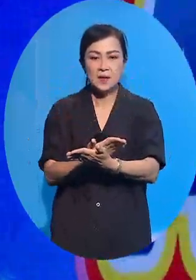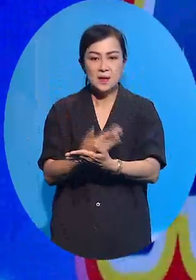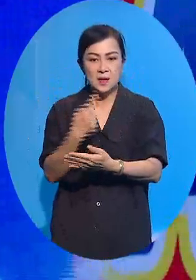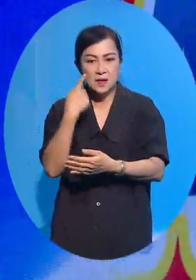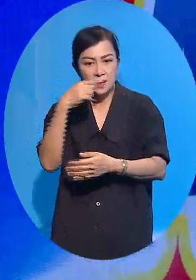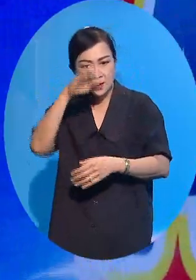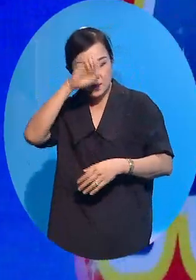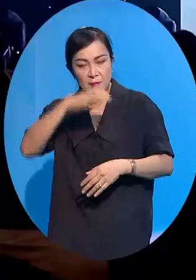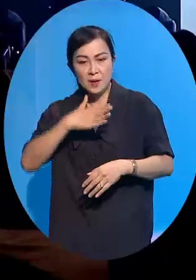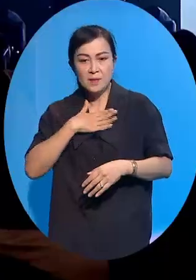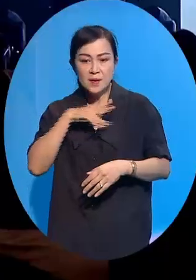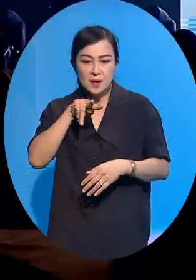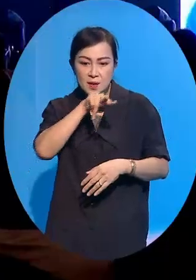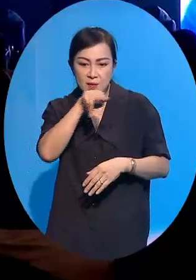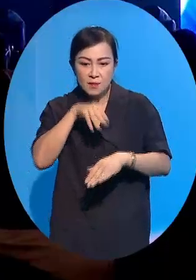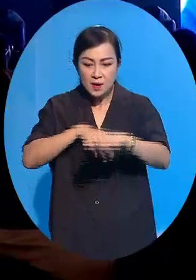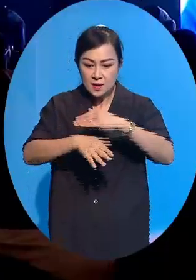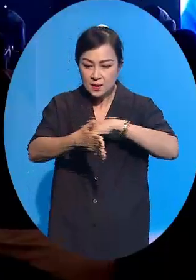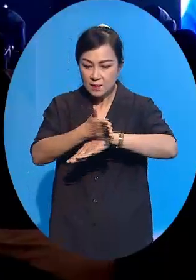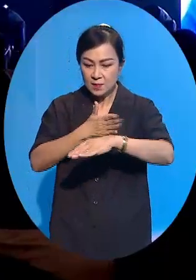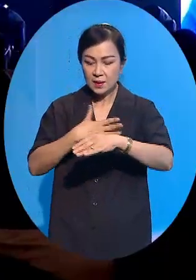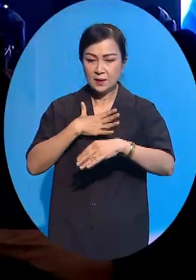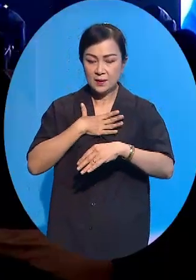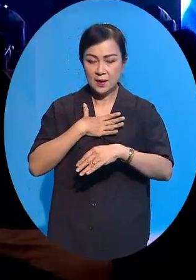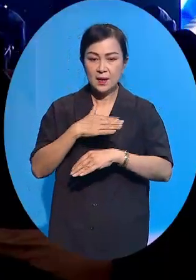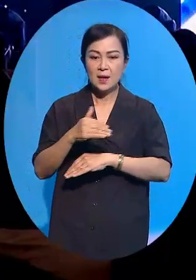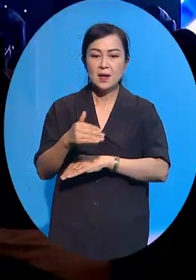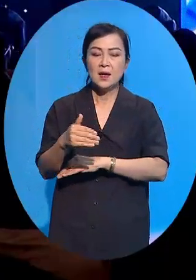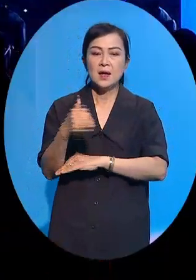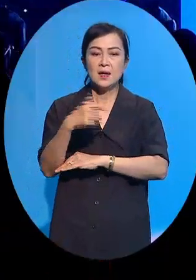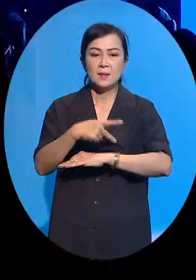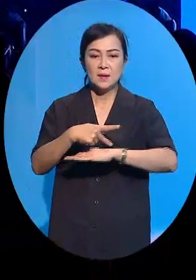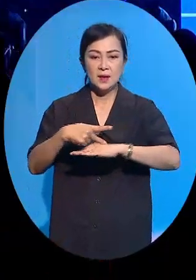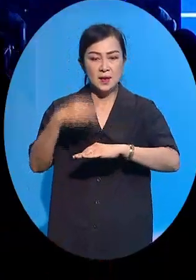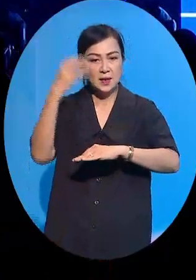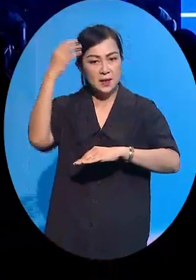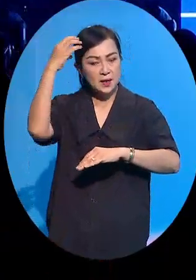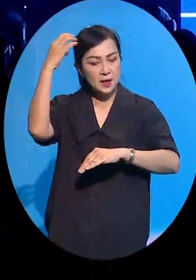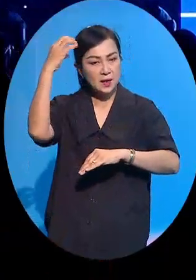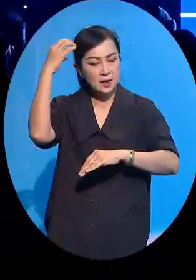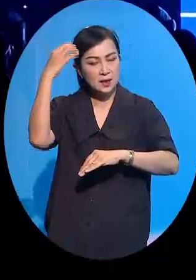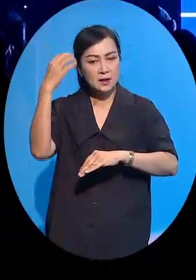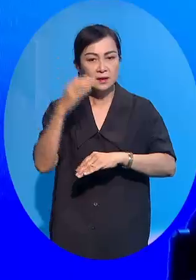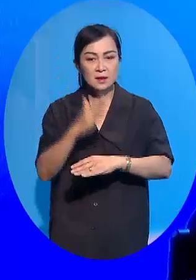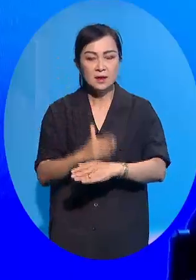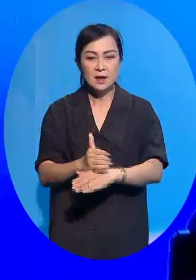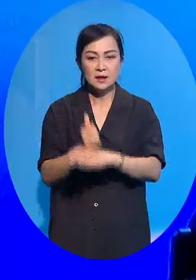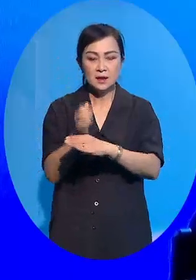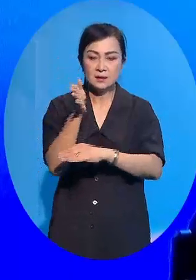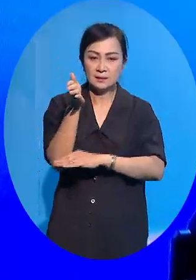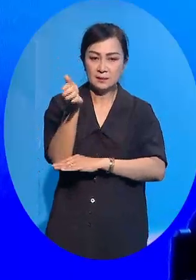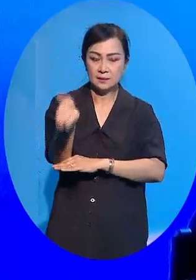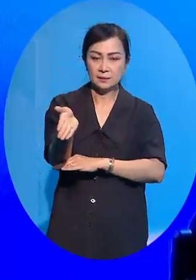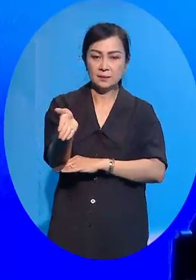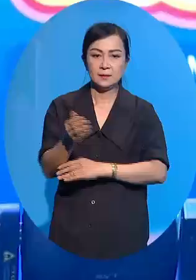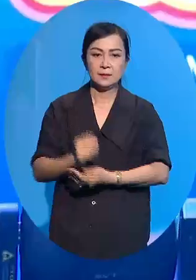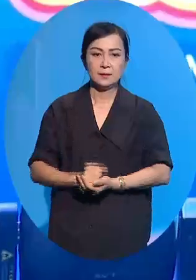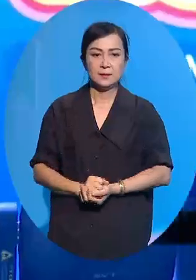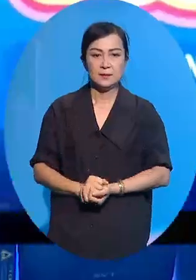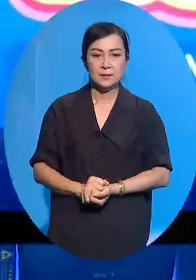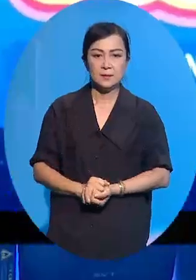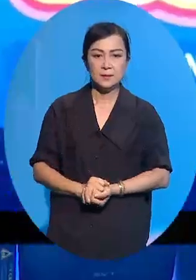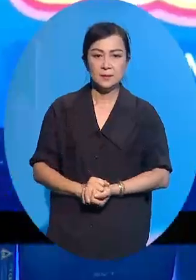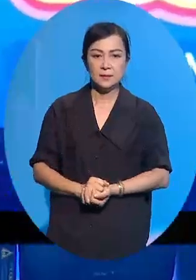đam mê của chính mình và khám phá tiềm năng của bản thân, hình thành kỹ năng, kiến thức, tư duy, cảm xúc xã hội cần thiết cho tương lai.